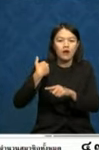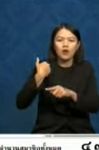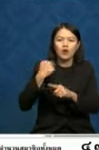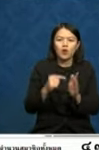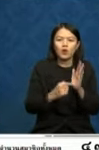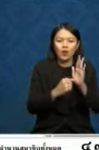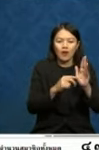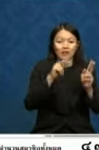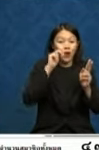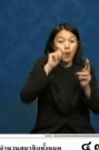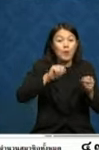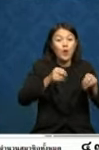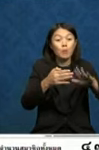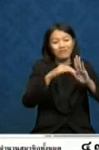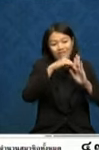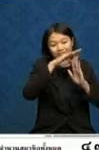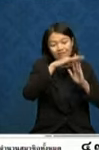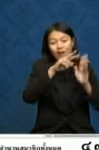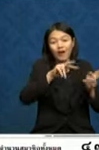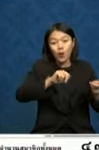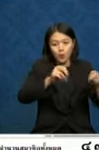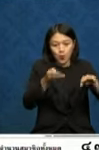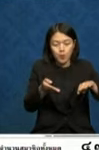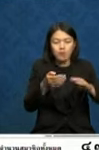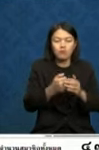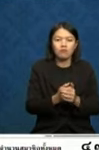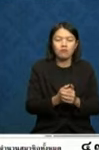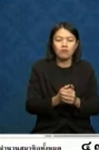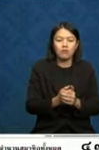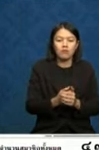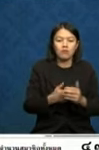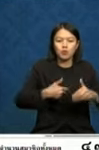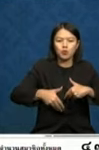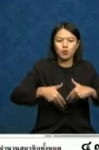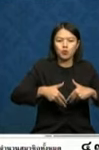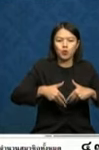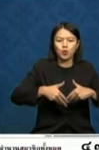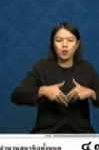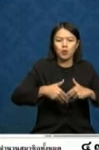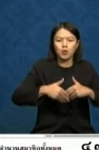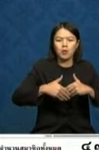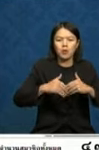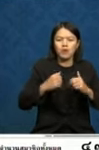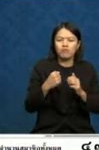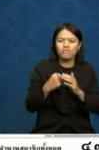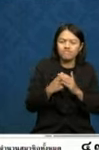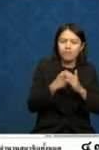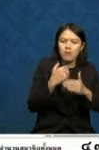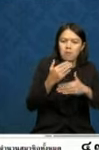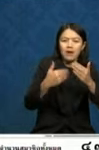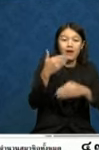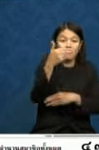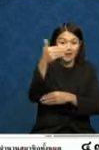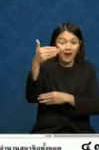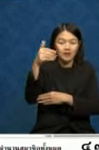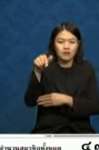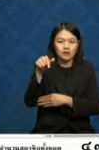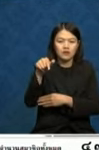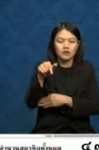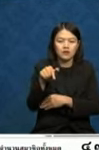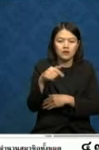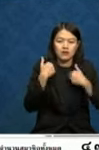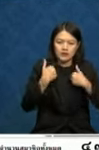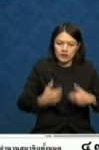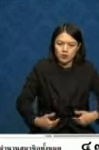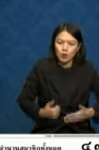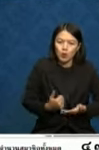ครพนมอย่างนี้นะครับพี่น้องที่เป็นผู้ร่วมพัฒนาชาติไทยตอนนี้จะพัฒนาการคุณภาพชี